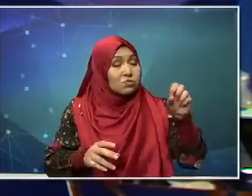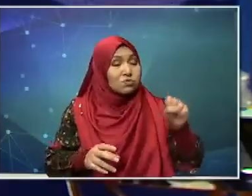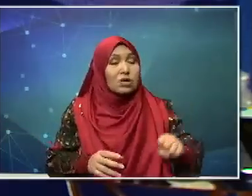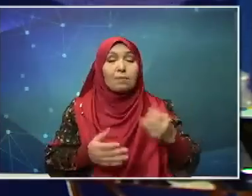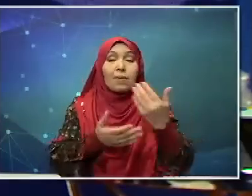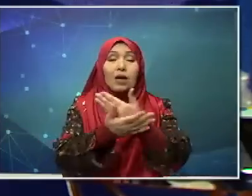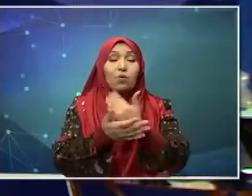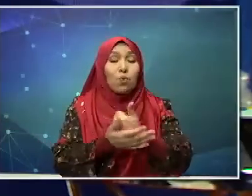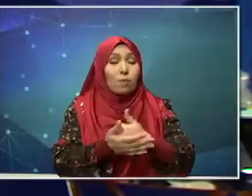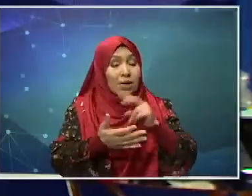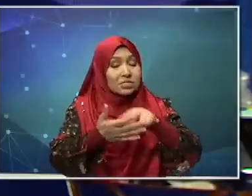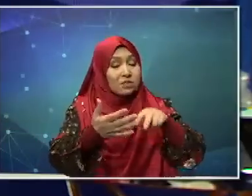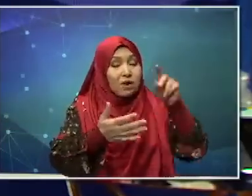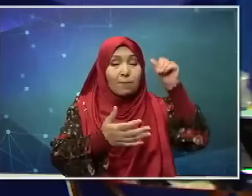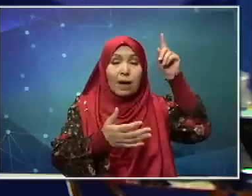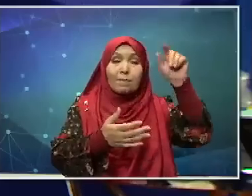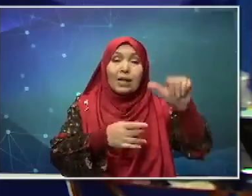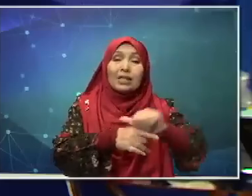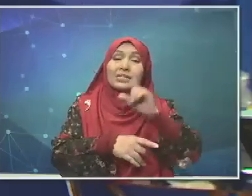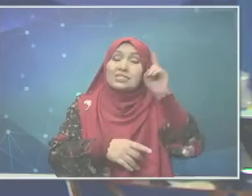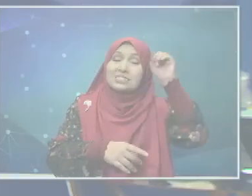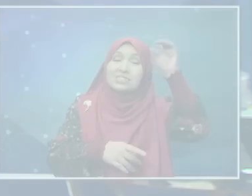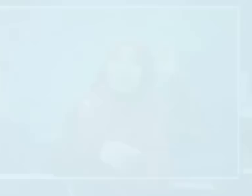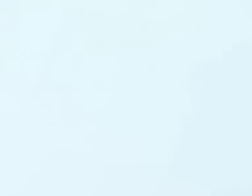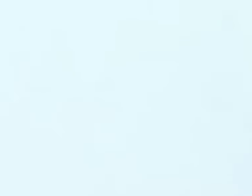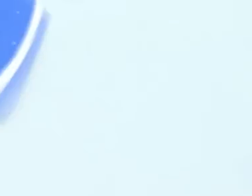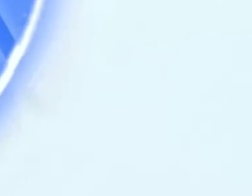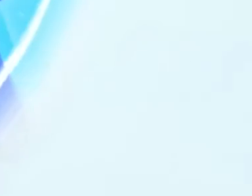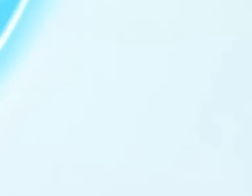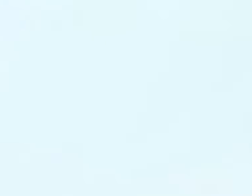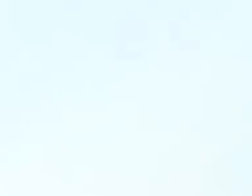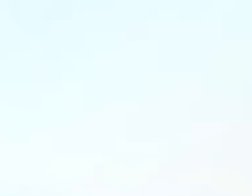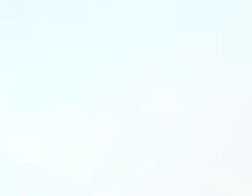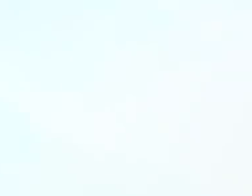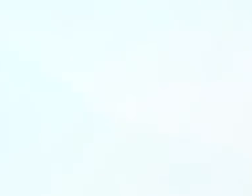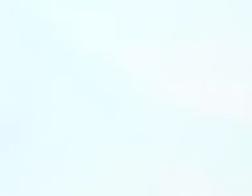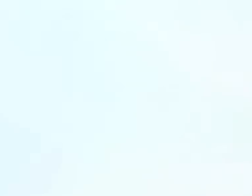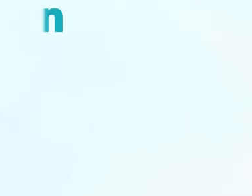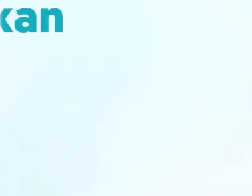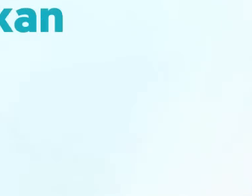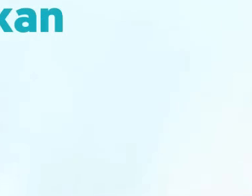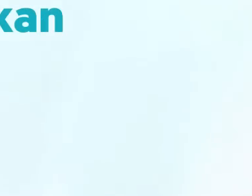watch faham apa Insya Allah yo yo